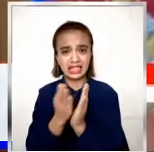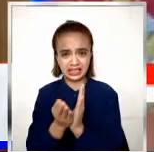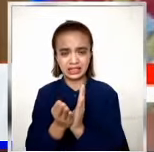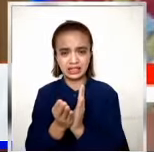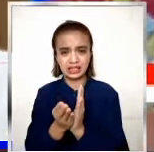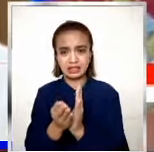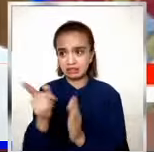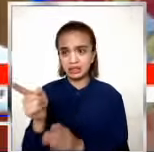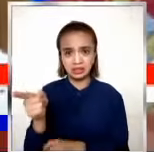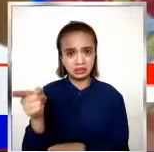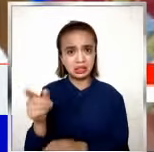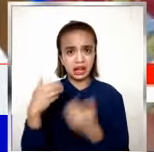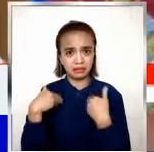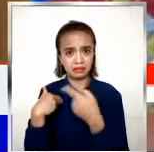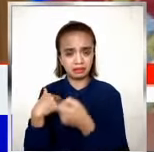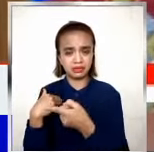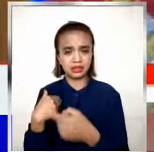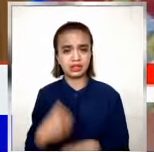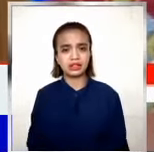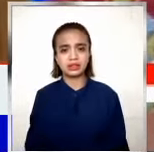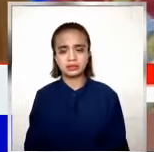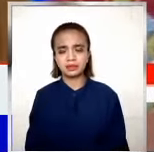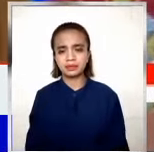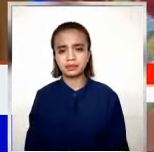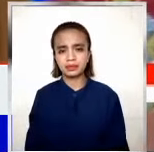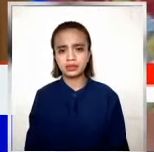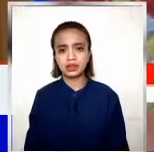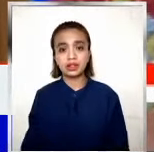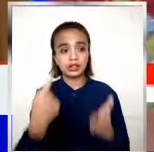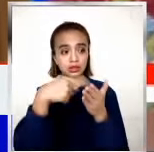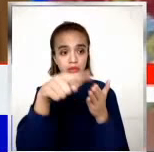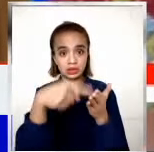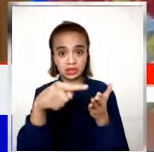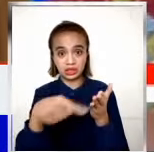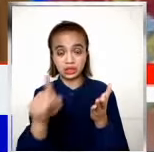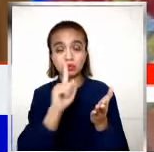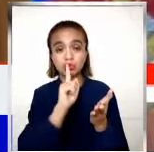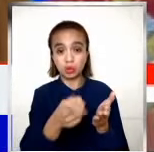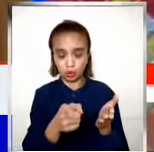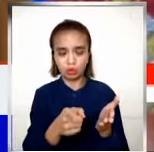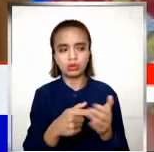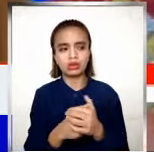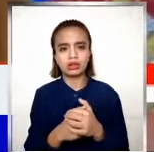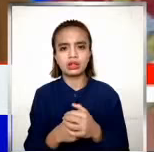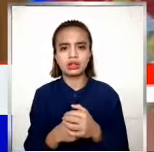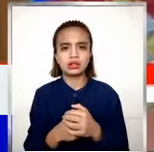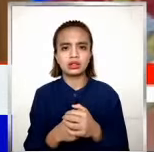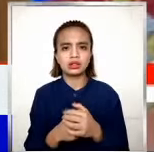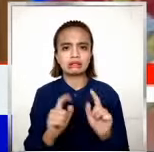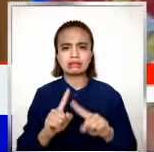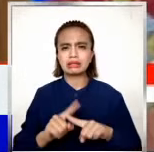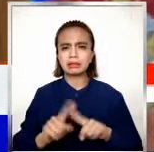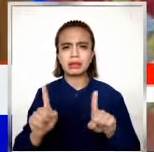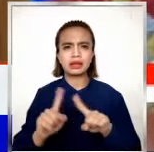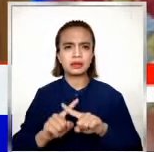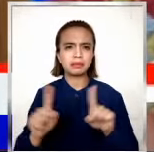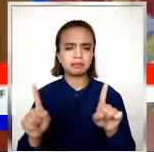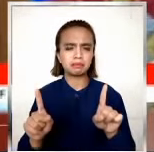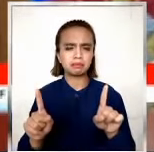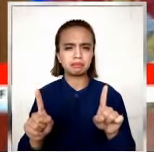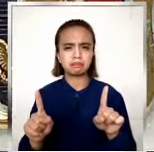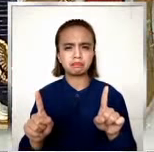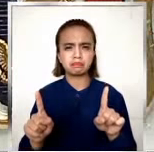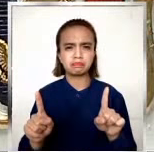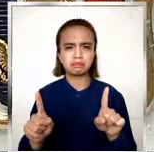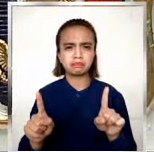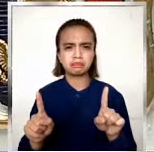The procurement for these items are actually at different stages of procurement